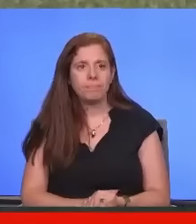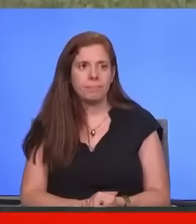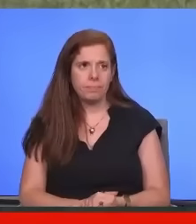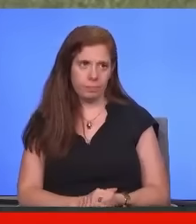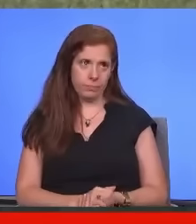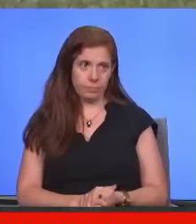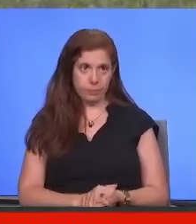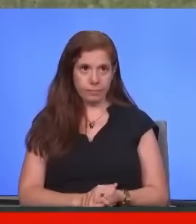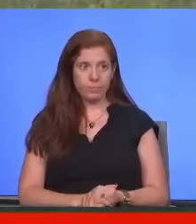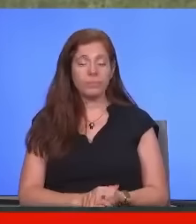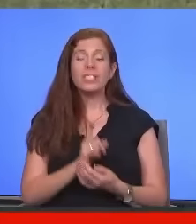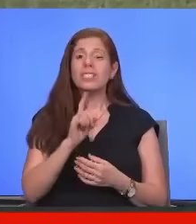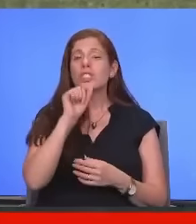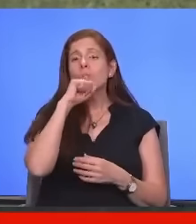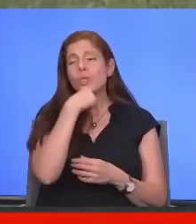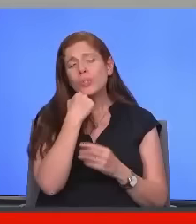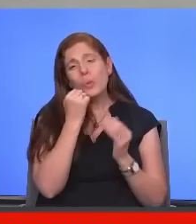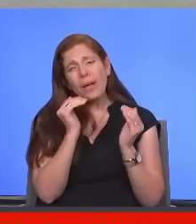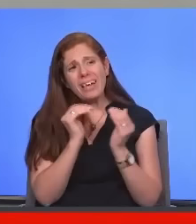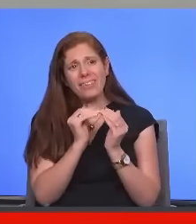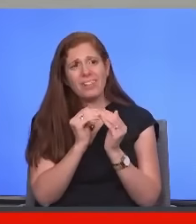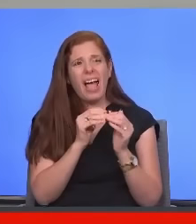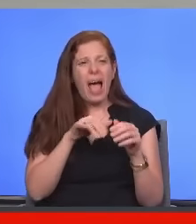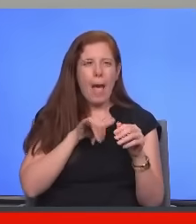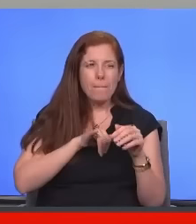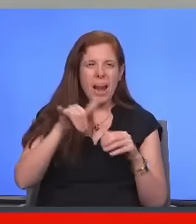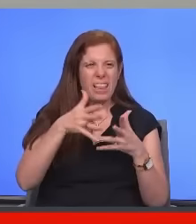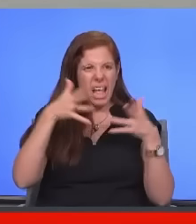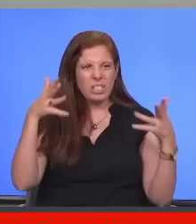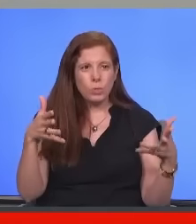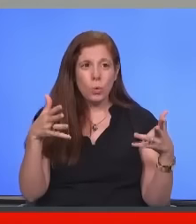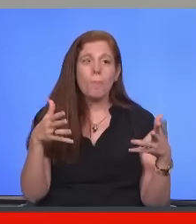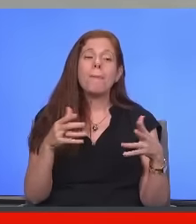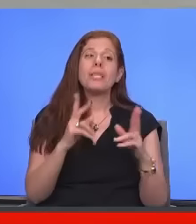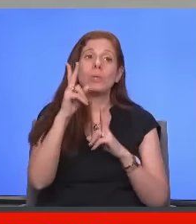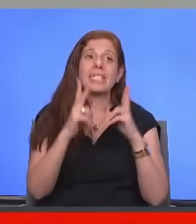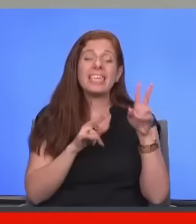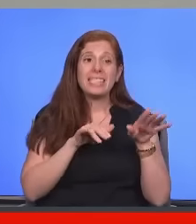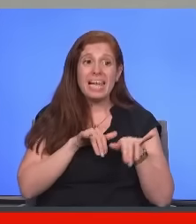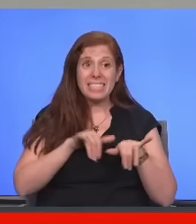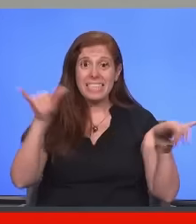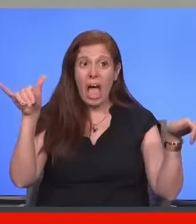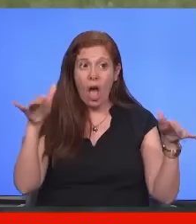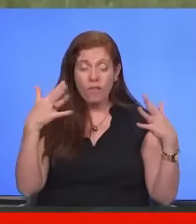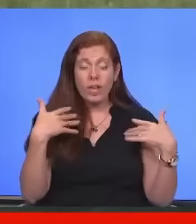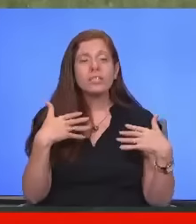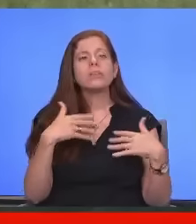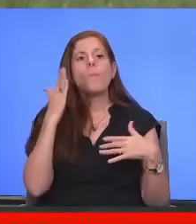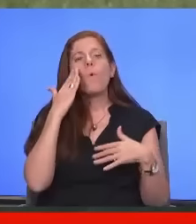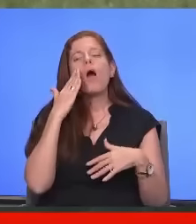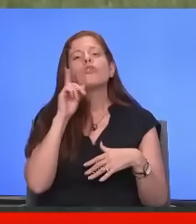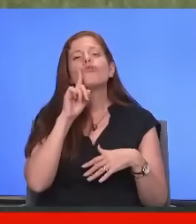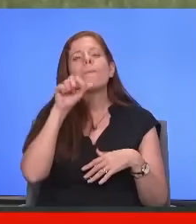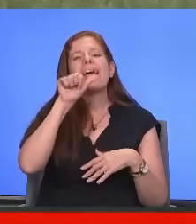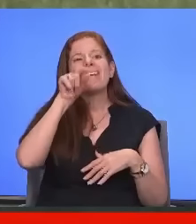זו היסטוריה קטנה, מלאטי עצום בגודלו, הרון טיפי, מתוצרת התעשייה האווירית, מוכר בארץ כאיתן, מסיע את עצמו על מסלול המראה בבסיס